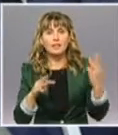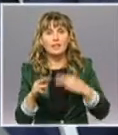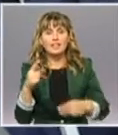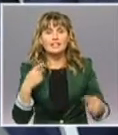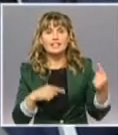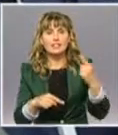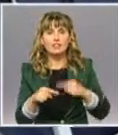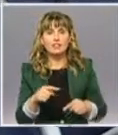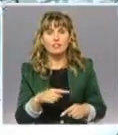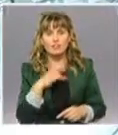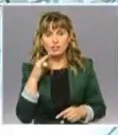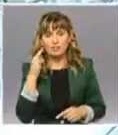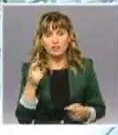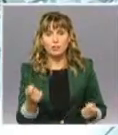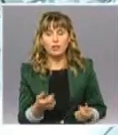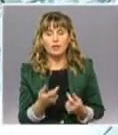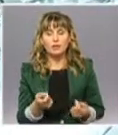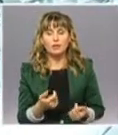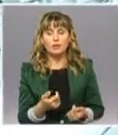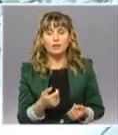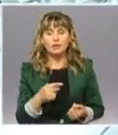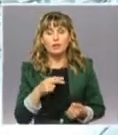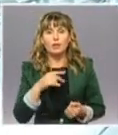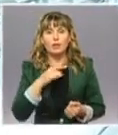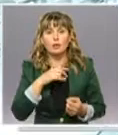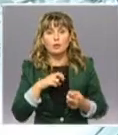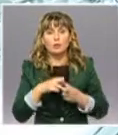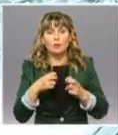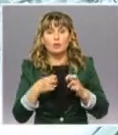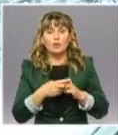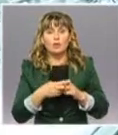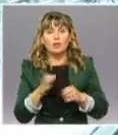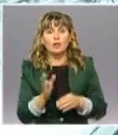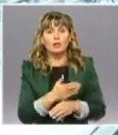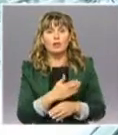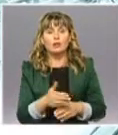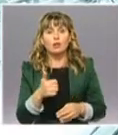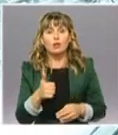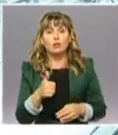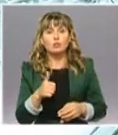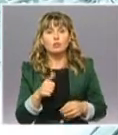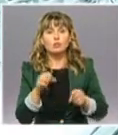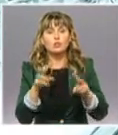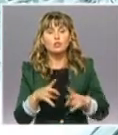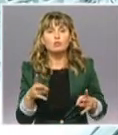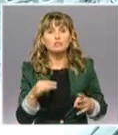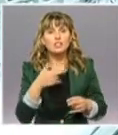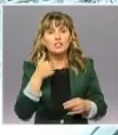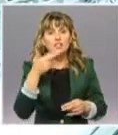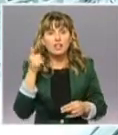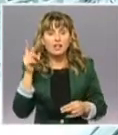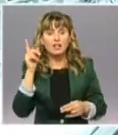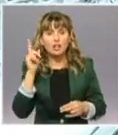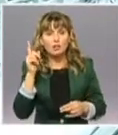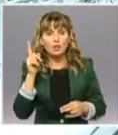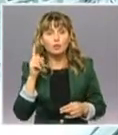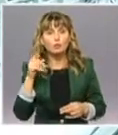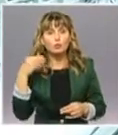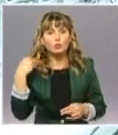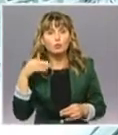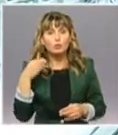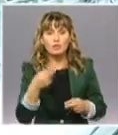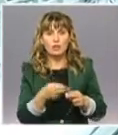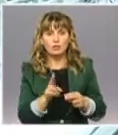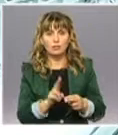дизайнеров в Казахстане мало. Проблема в кадрах. Хорошие специалисты нужны с Италии, с Германии, с Польши, с Турции, которые,